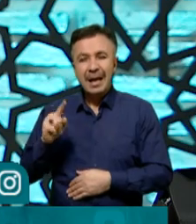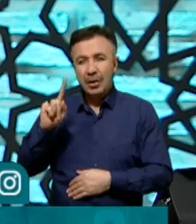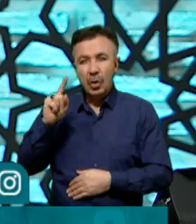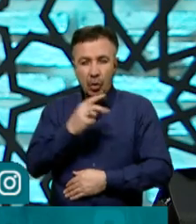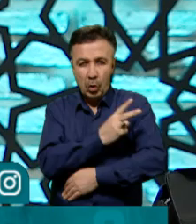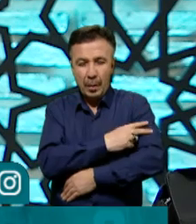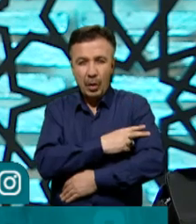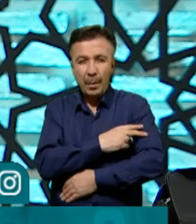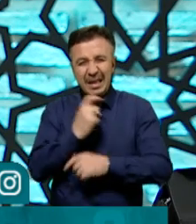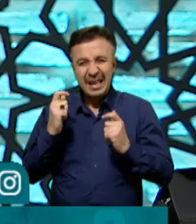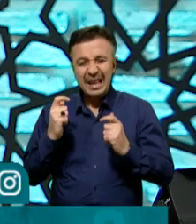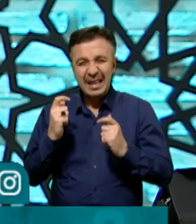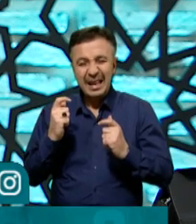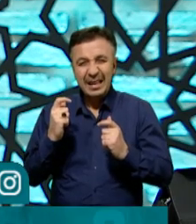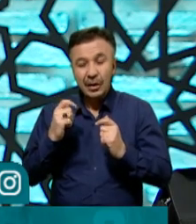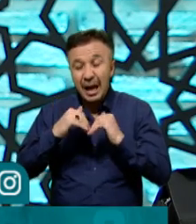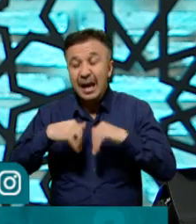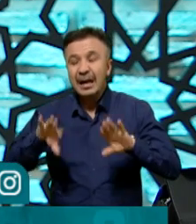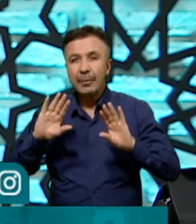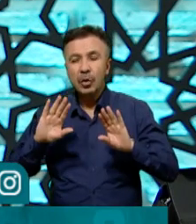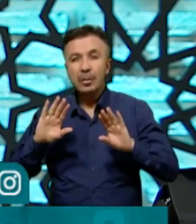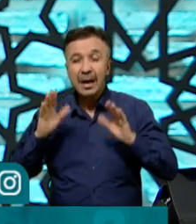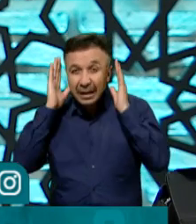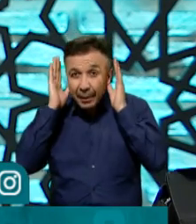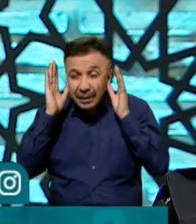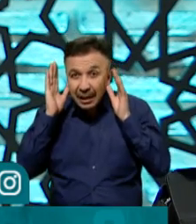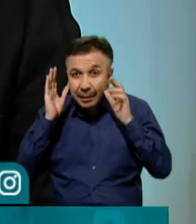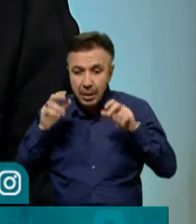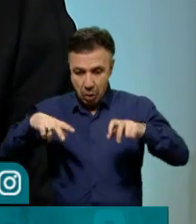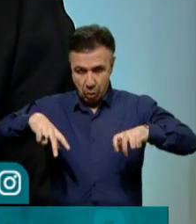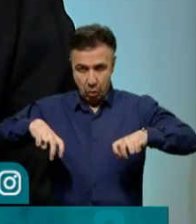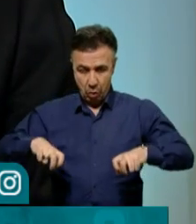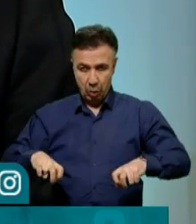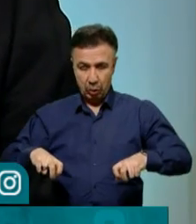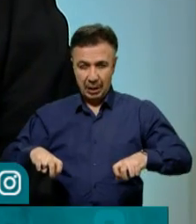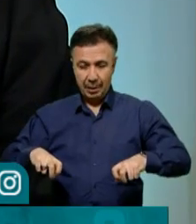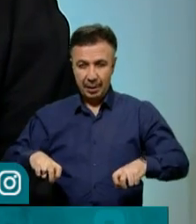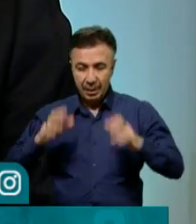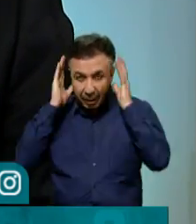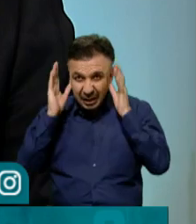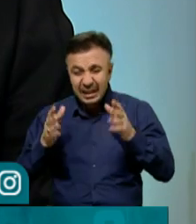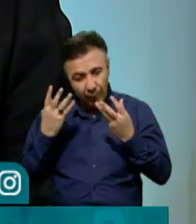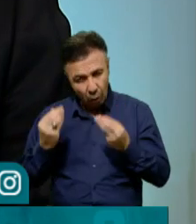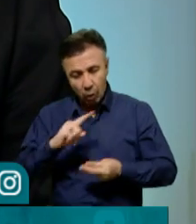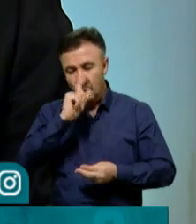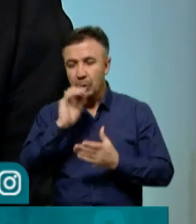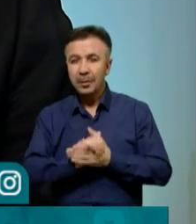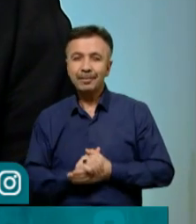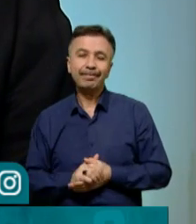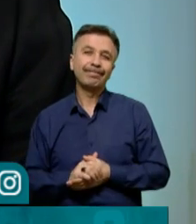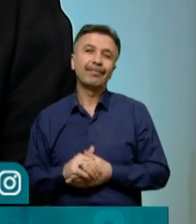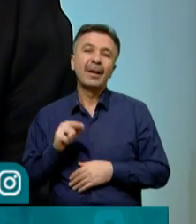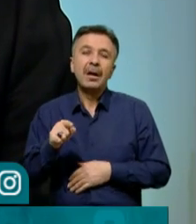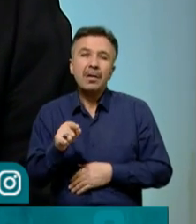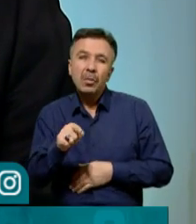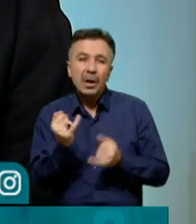oturarak kılabilir miyim? Bana cevap verir misiniz demiş. Şimdi bu kardeşime şunu sormak istiyorum.